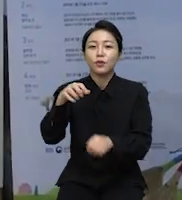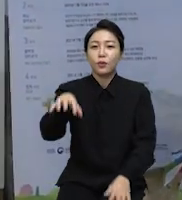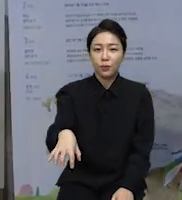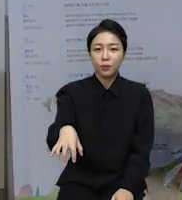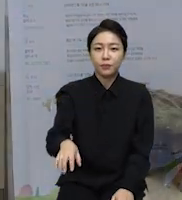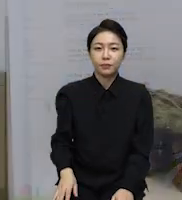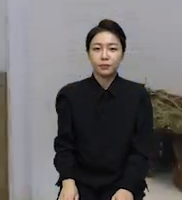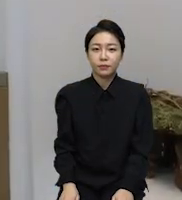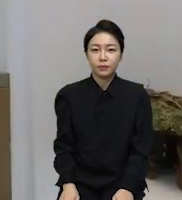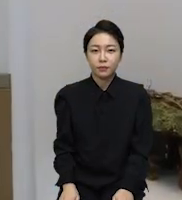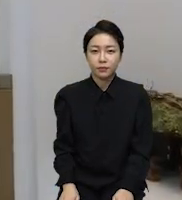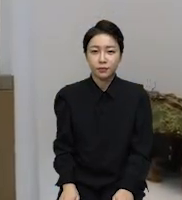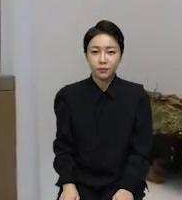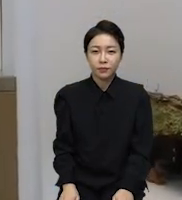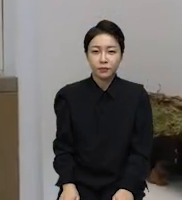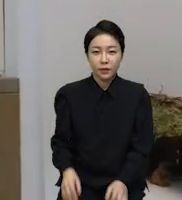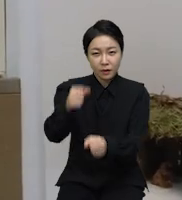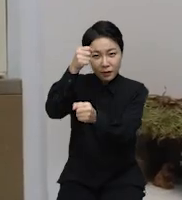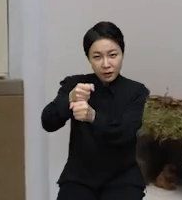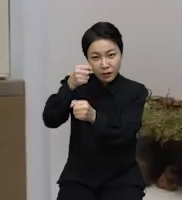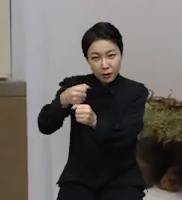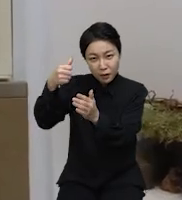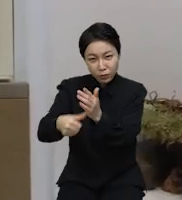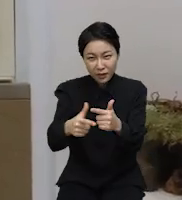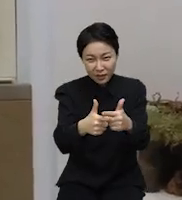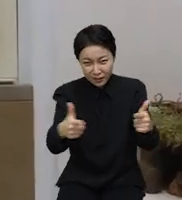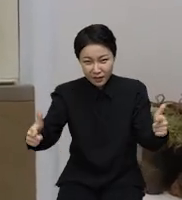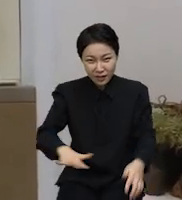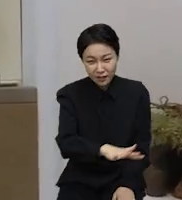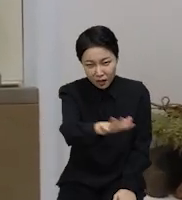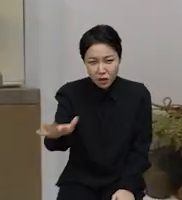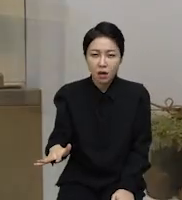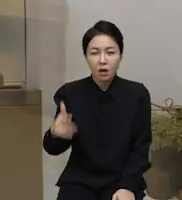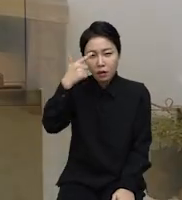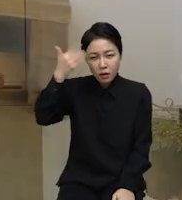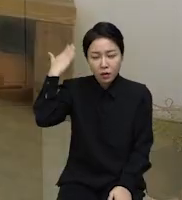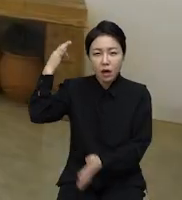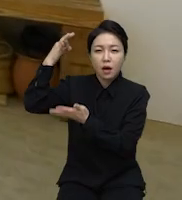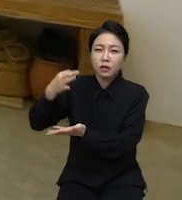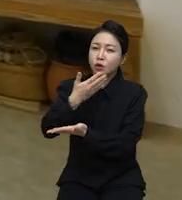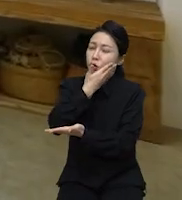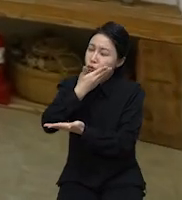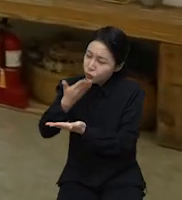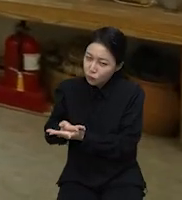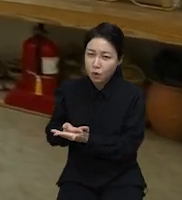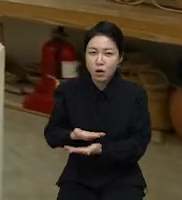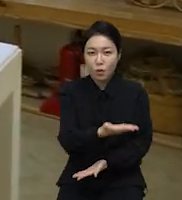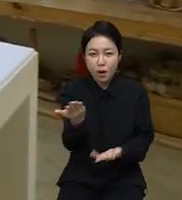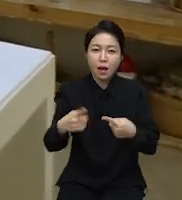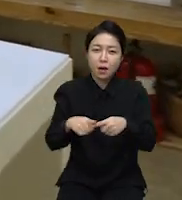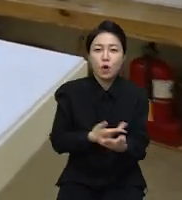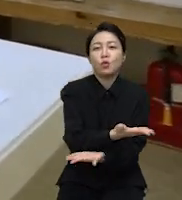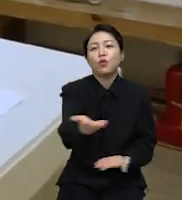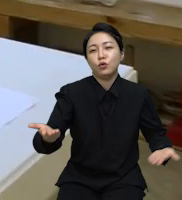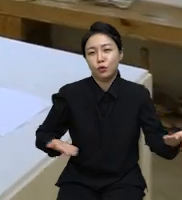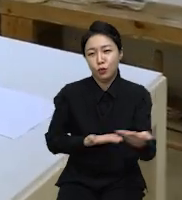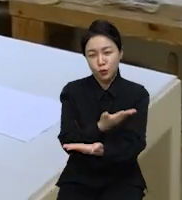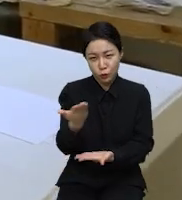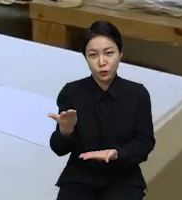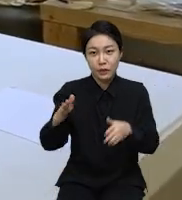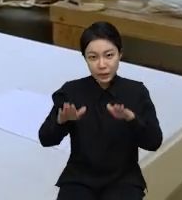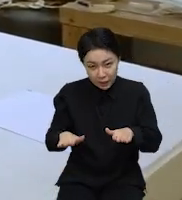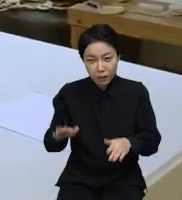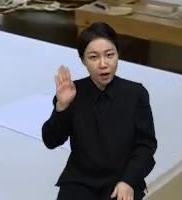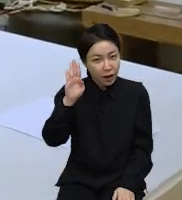박물관입니다. 박물관의 민속품이나 창작품 등 전시 작품을 통해 풀집 공예 작품의 전통적인 가치에